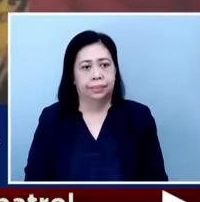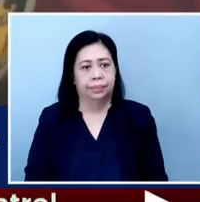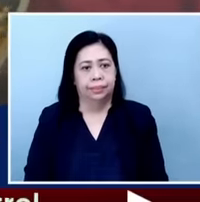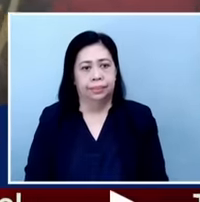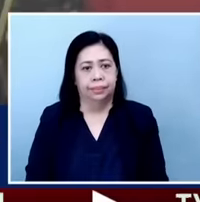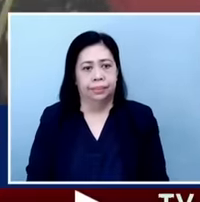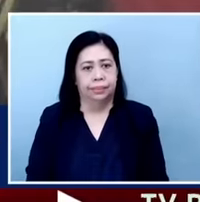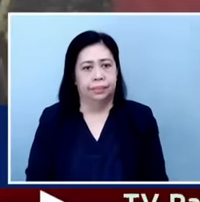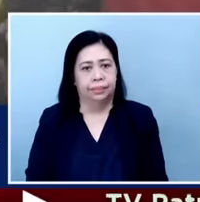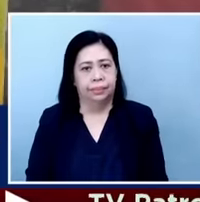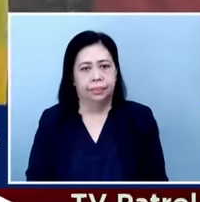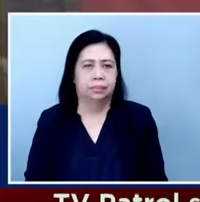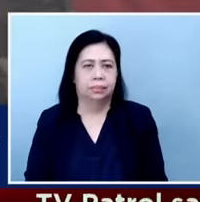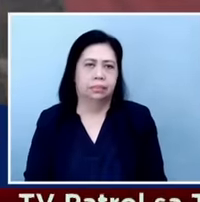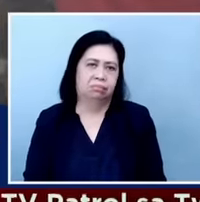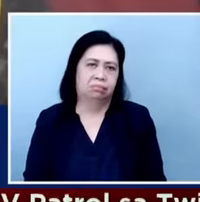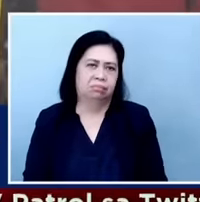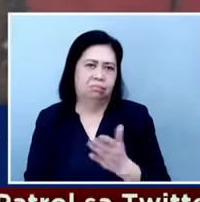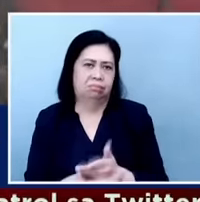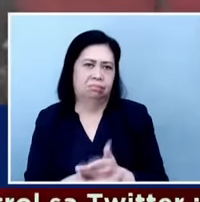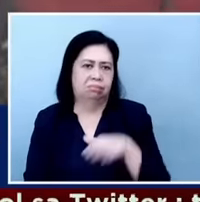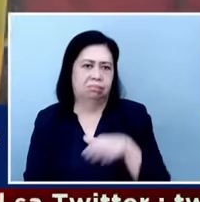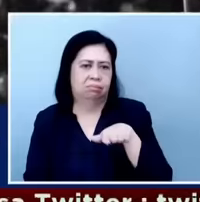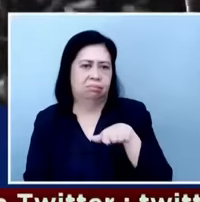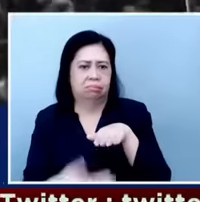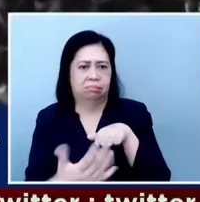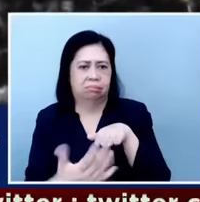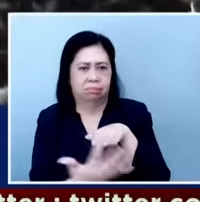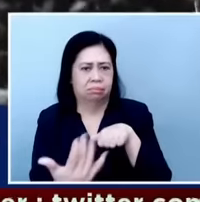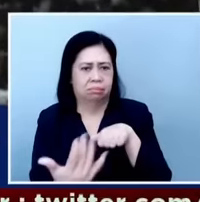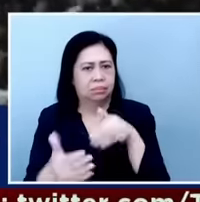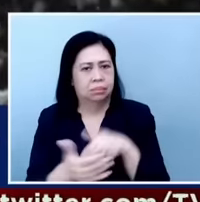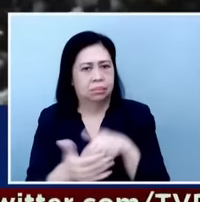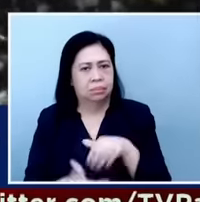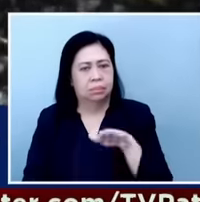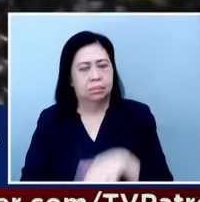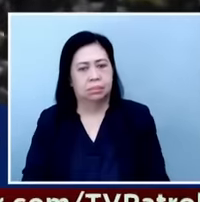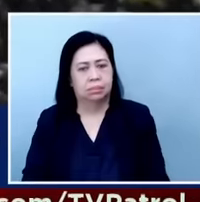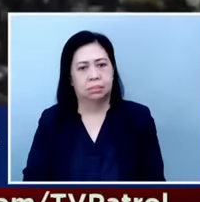Naku, naharang na naman. Naharang na naman.